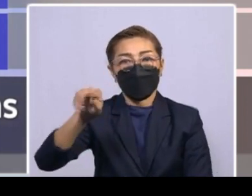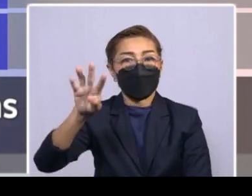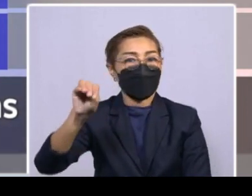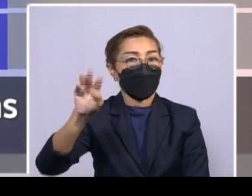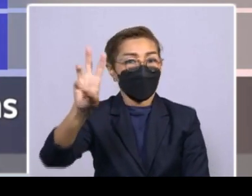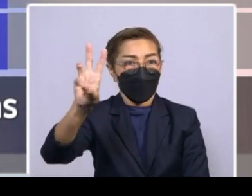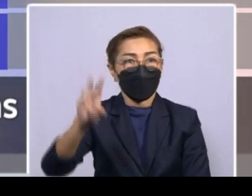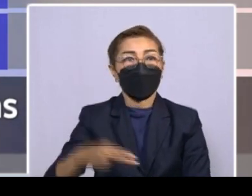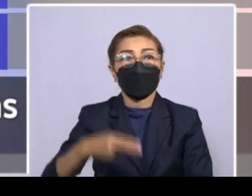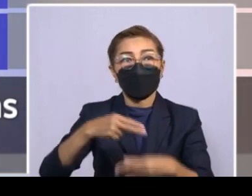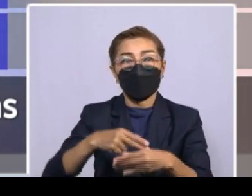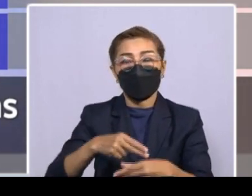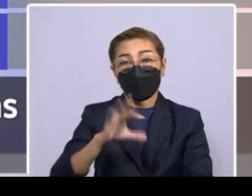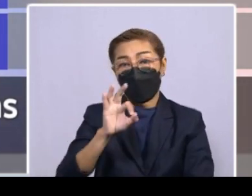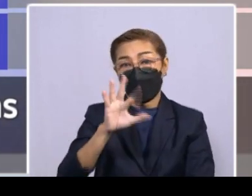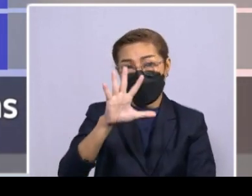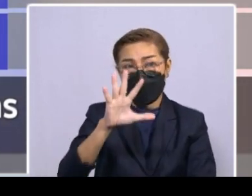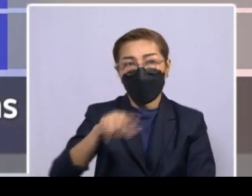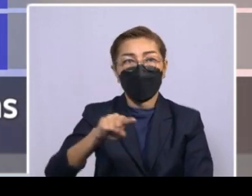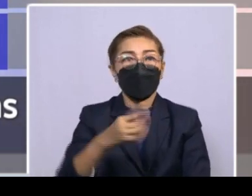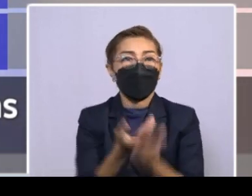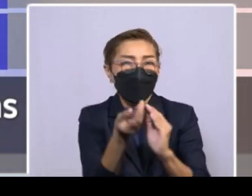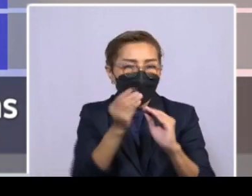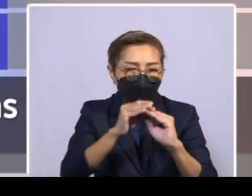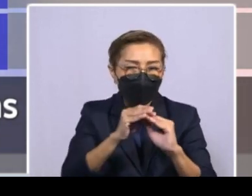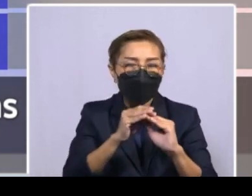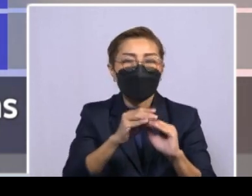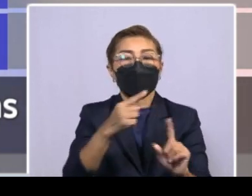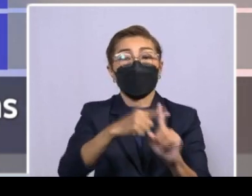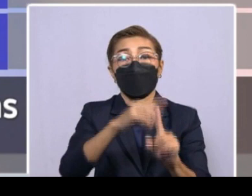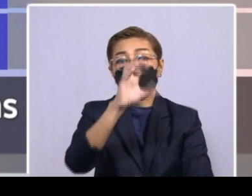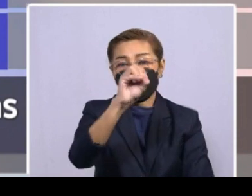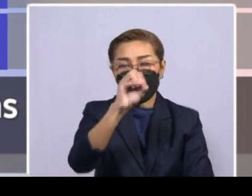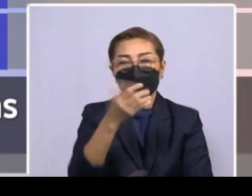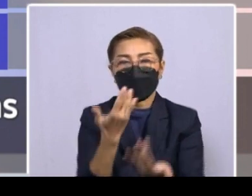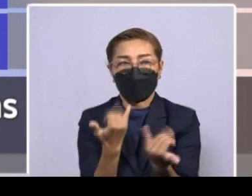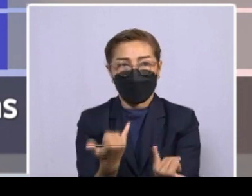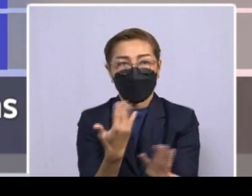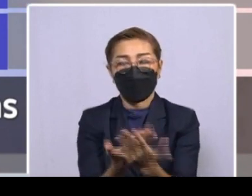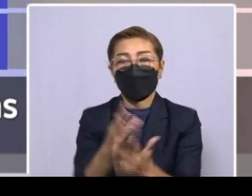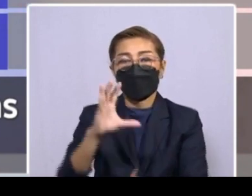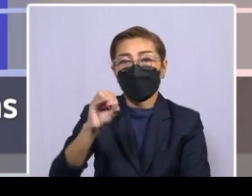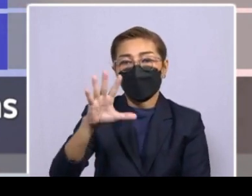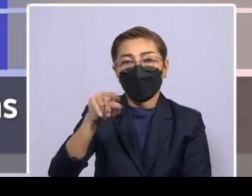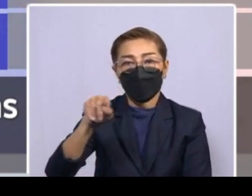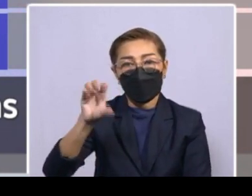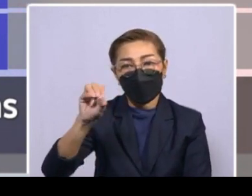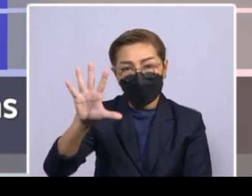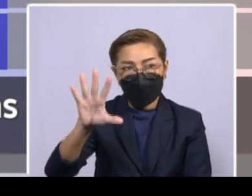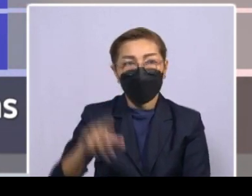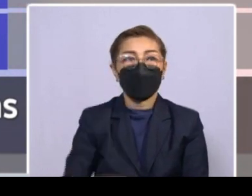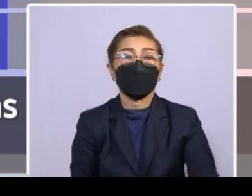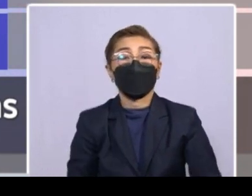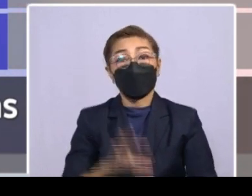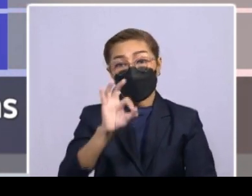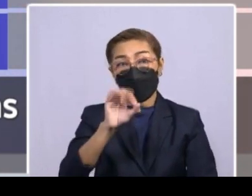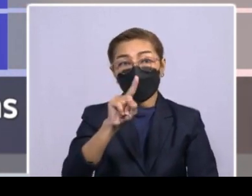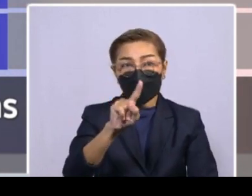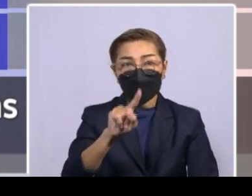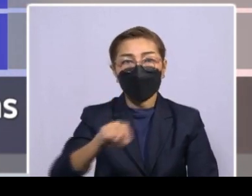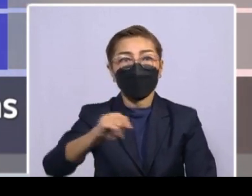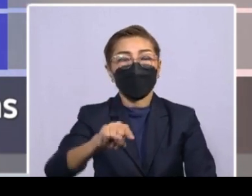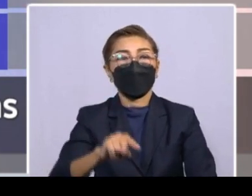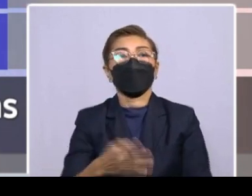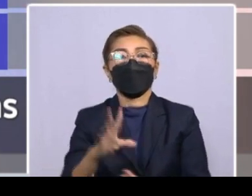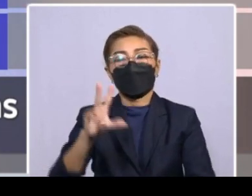ว่าการส่ง 95ค่ะปรับขึ้นมาอีก 50ต่างเช่นกันอยู่ที่ 35บาท 5สตางค์นะคะแก๊สโซฮอล์ 9 1 34